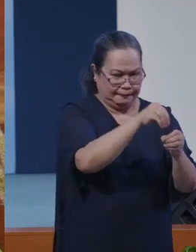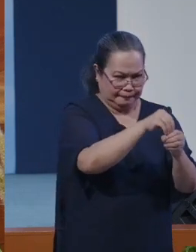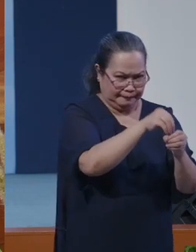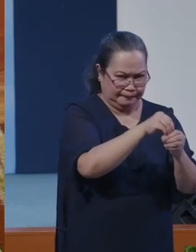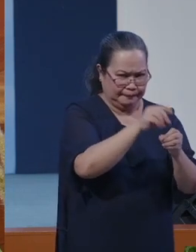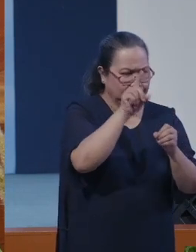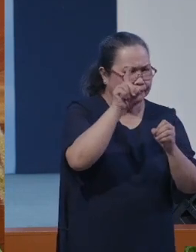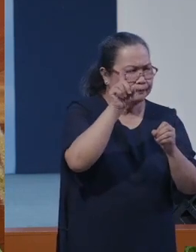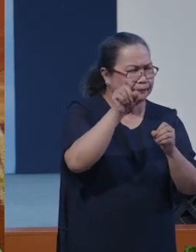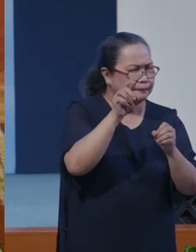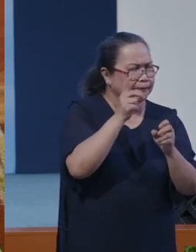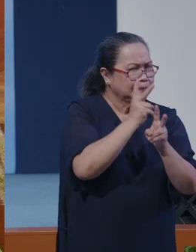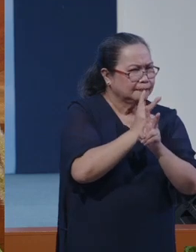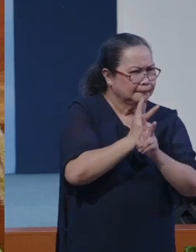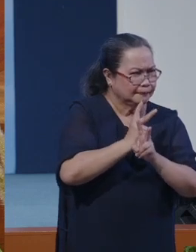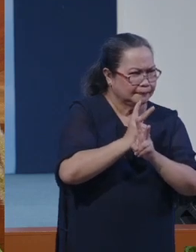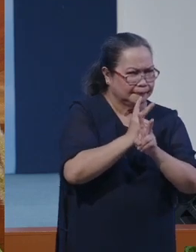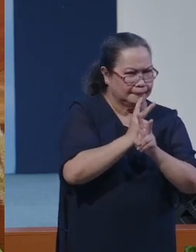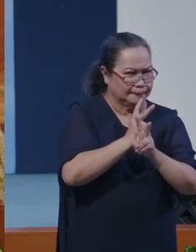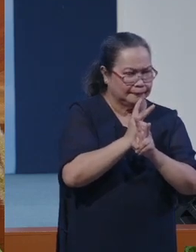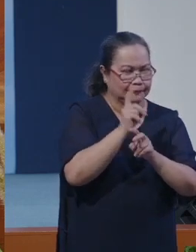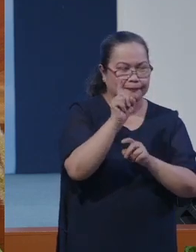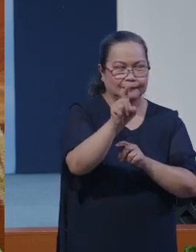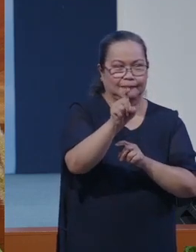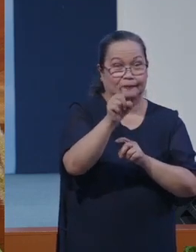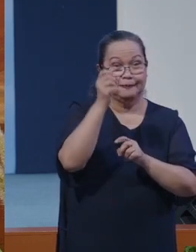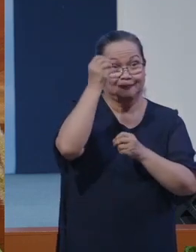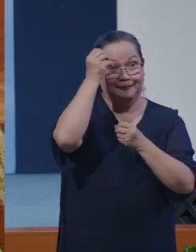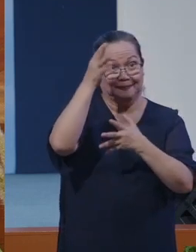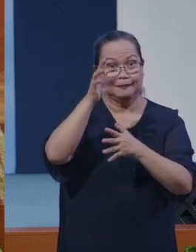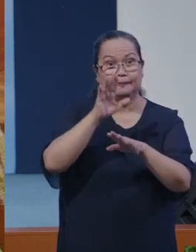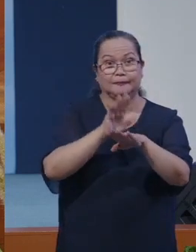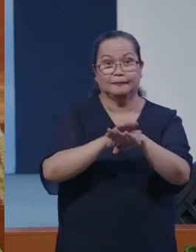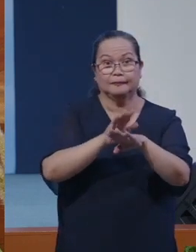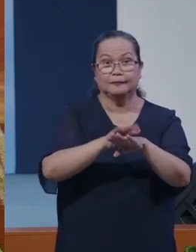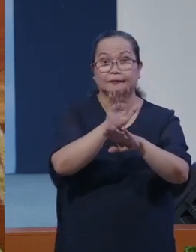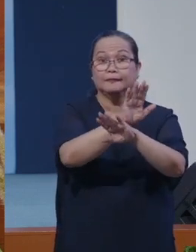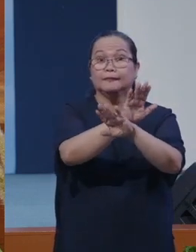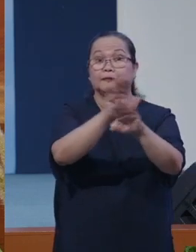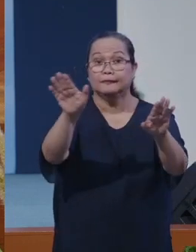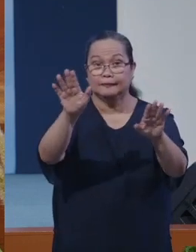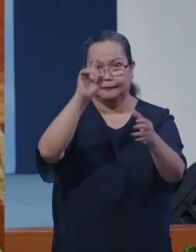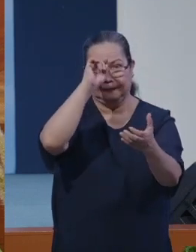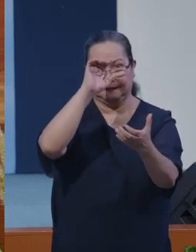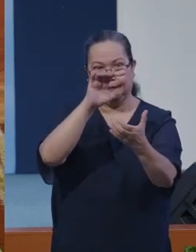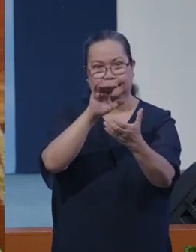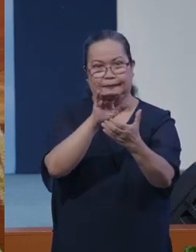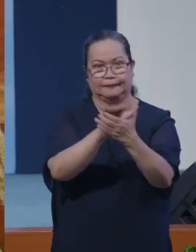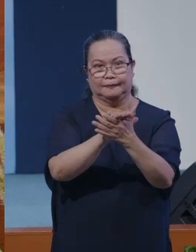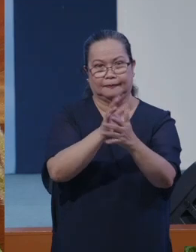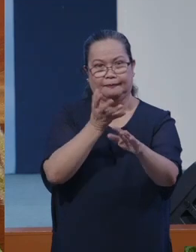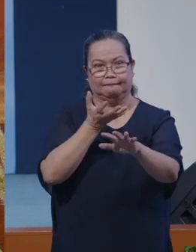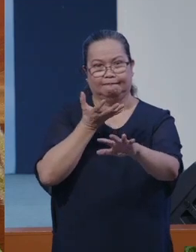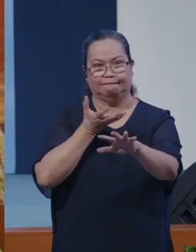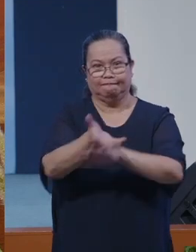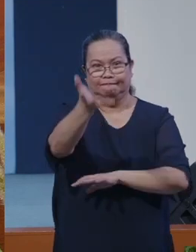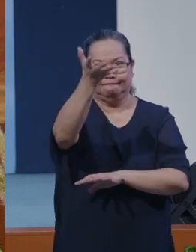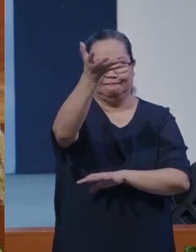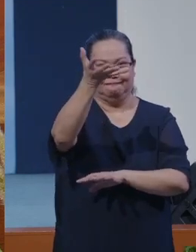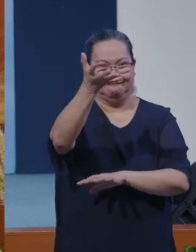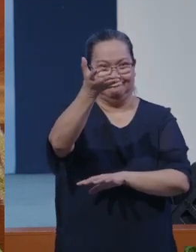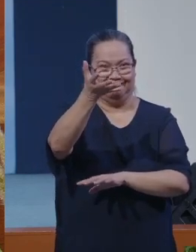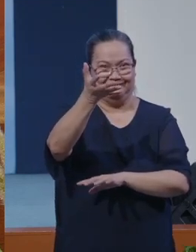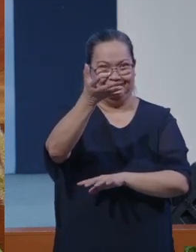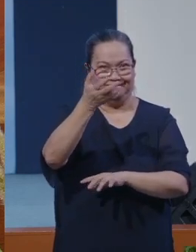katalinuhan. Dito mga kapatid, magbibigay akong babala. Huwag po kayong maniniwala sa mga scam. Yung